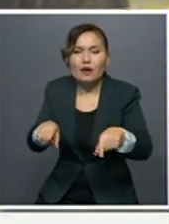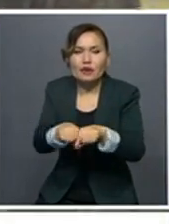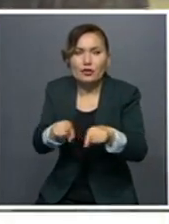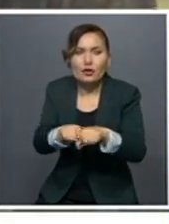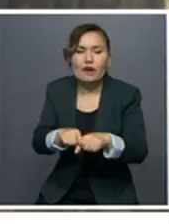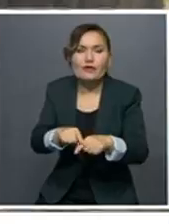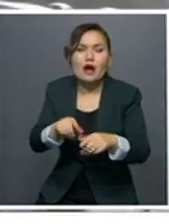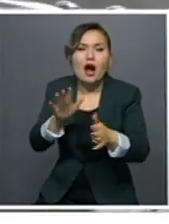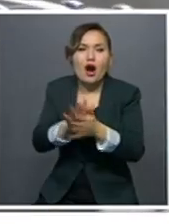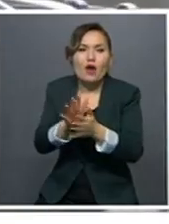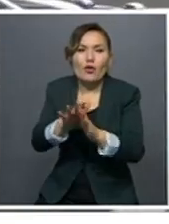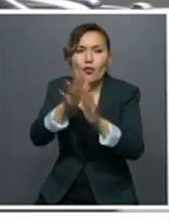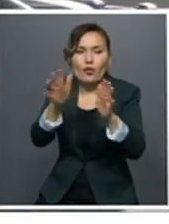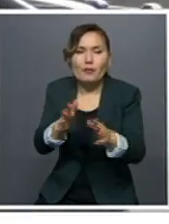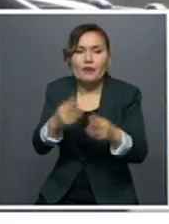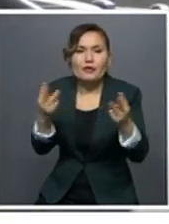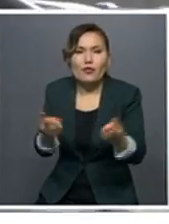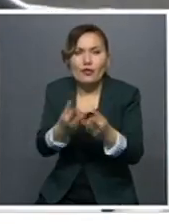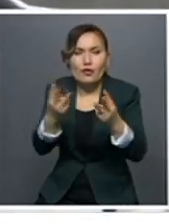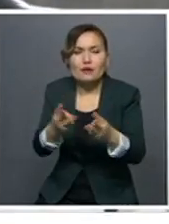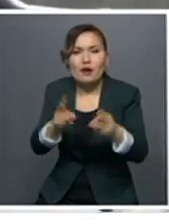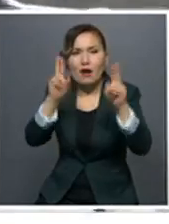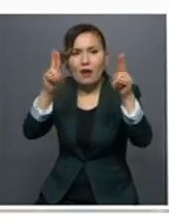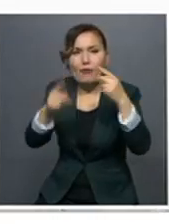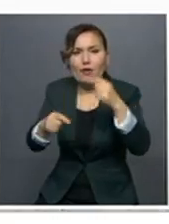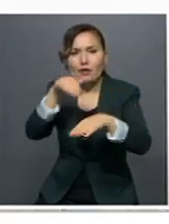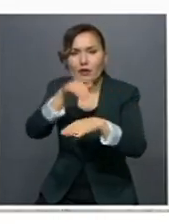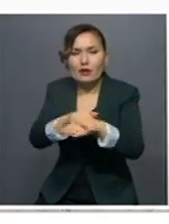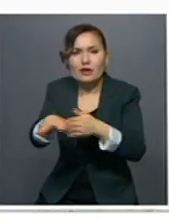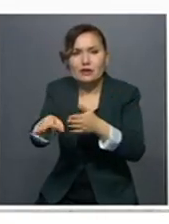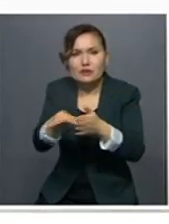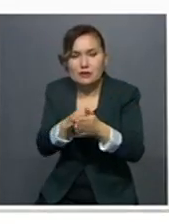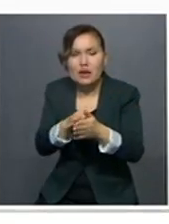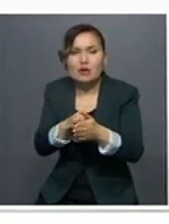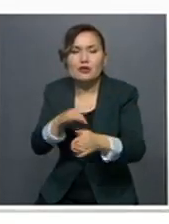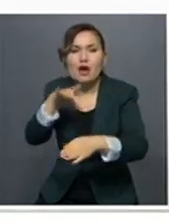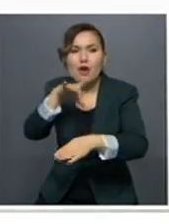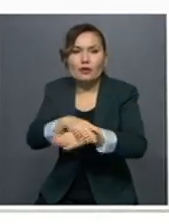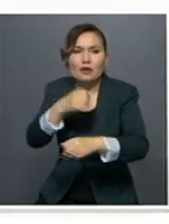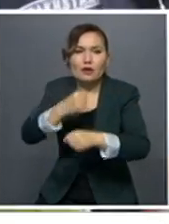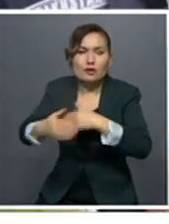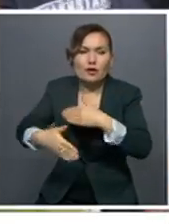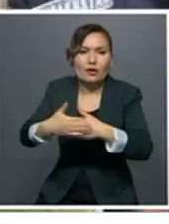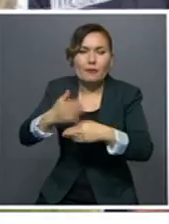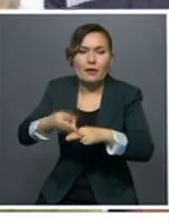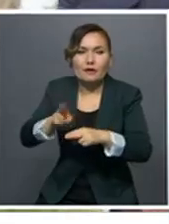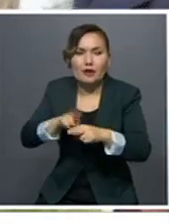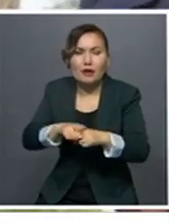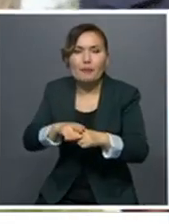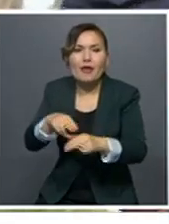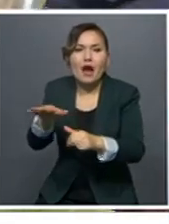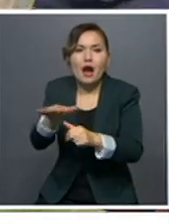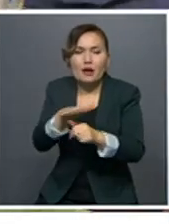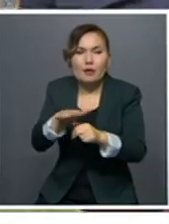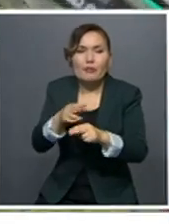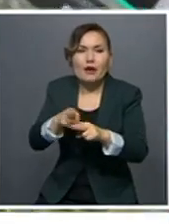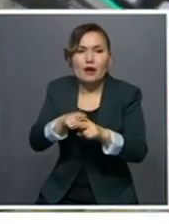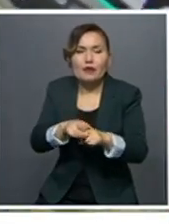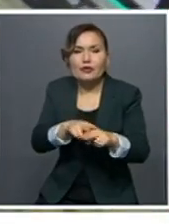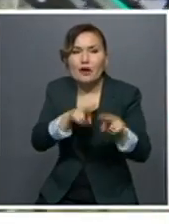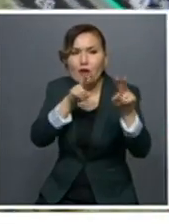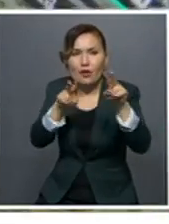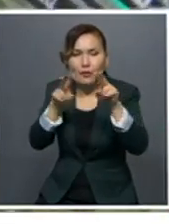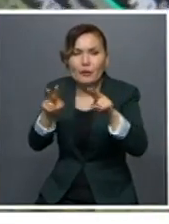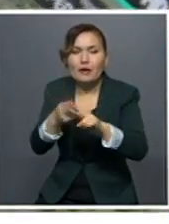қоқысты өртегенде қауіпсіздік талаптарын сақтамай жатқандарды бірден көреді. Алғашқы рейд кезінде квадрокоптердің көмегімен ережені елемеген